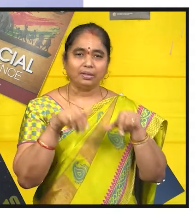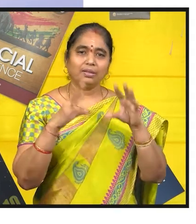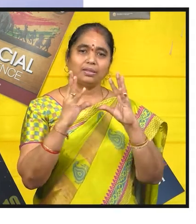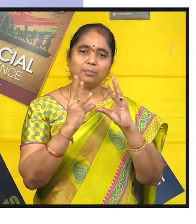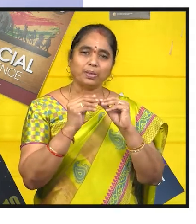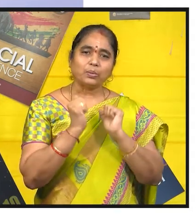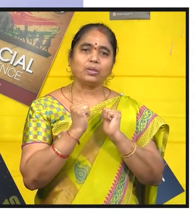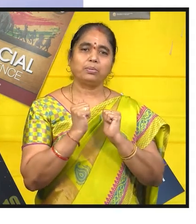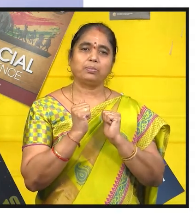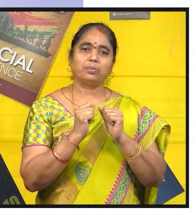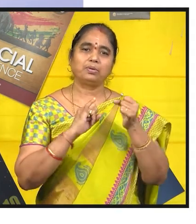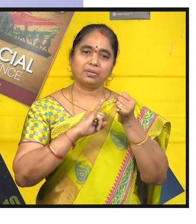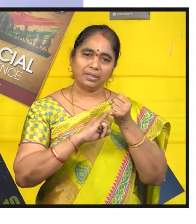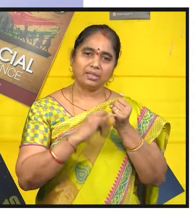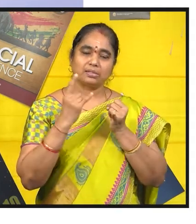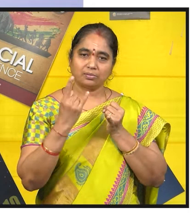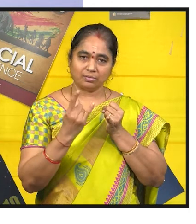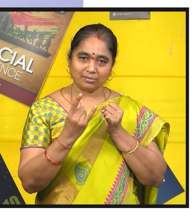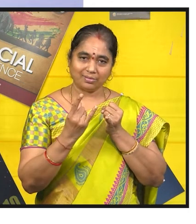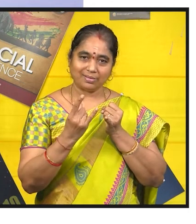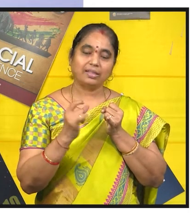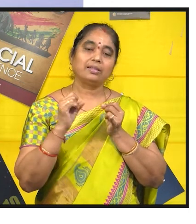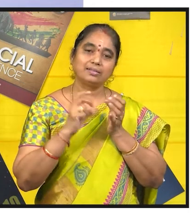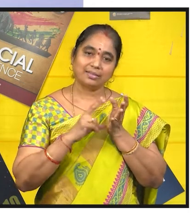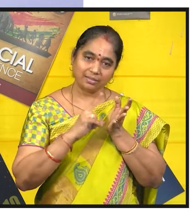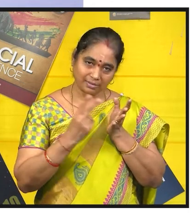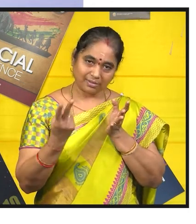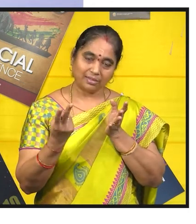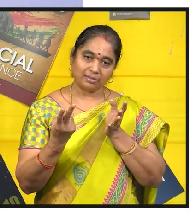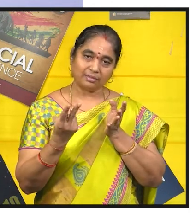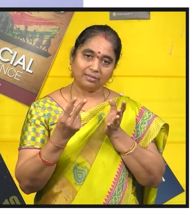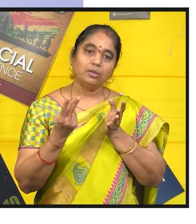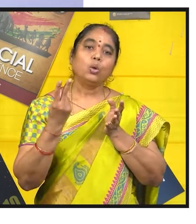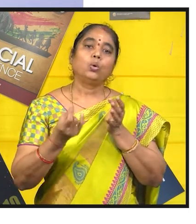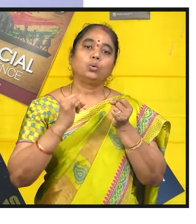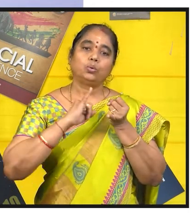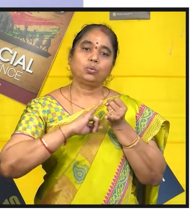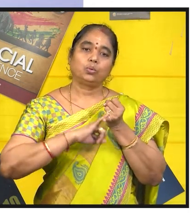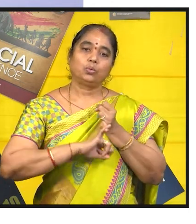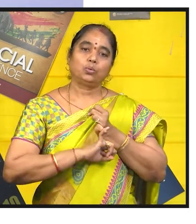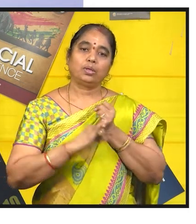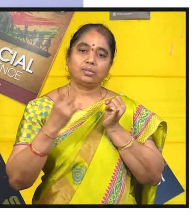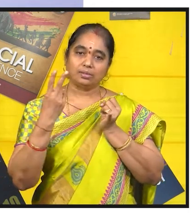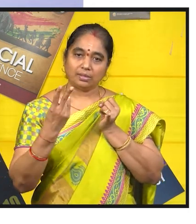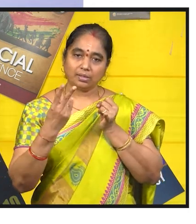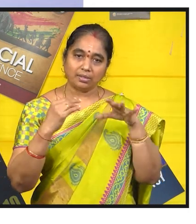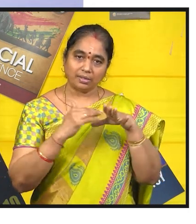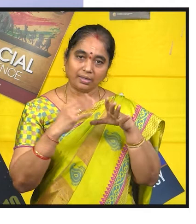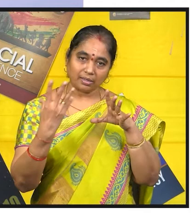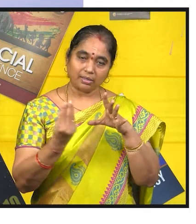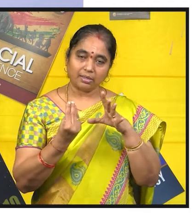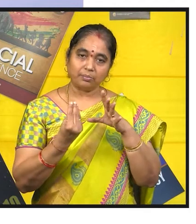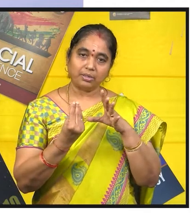சொன்னீங்கன்னா பத்து. இந்த பத்தை எப்படி நிரப்ப போகிறோம், எஸ் ஆர்பிட்டால் ஒன் எஸ்ல ரெண்டு எலக்ட்ரான்கள் நிரப்பி விடுகிறோம், டூ எஸ்ல ரெண்டு